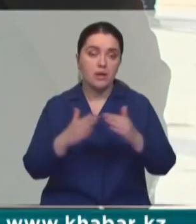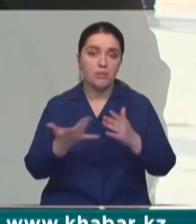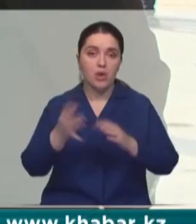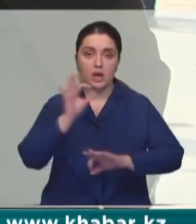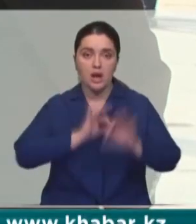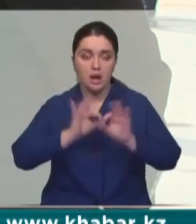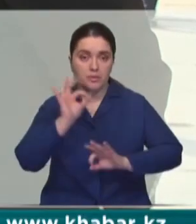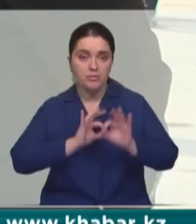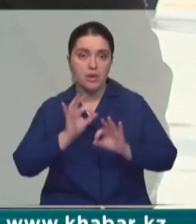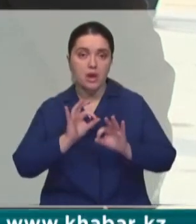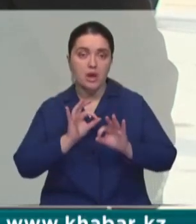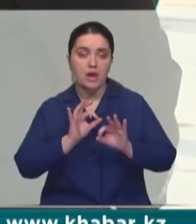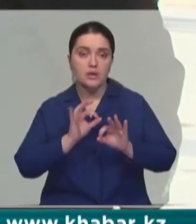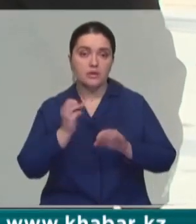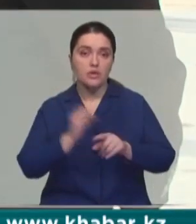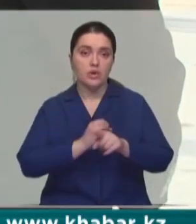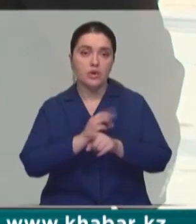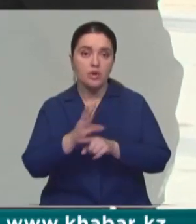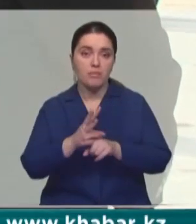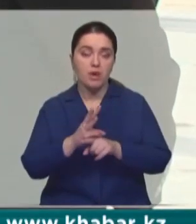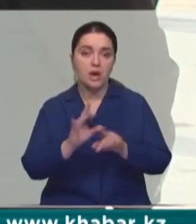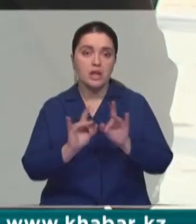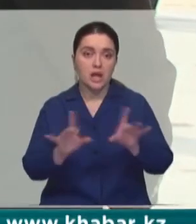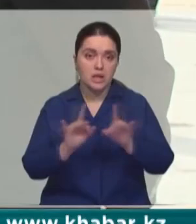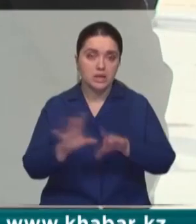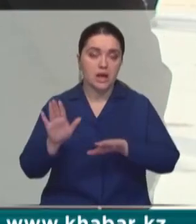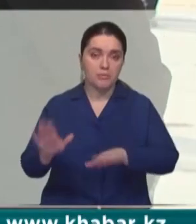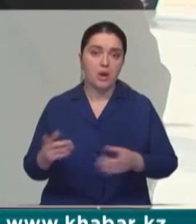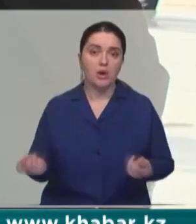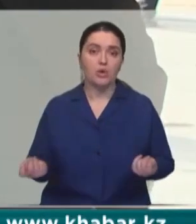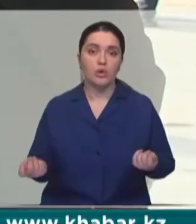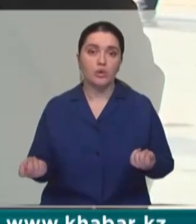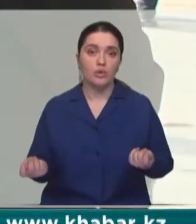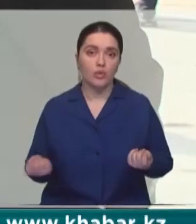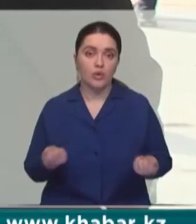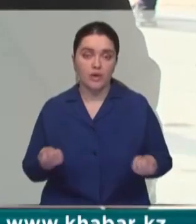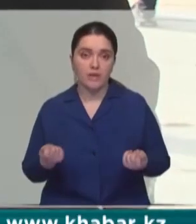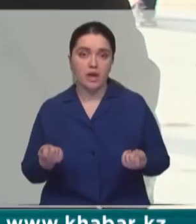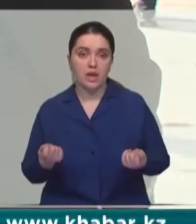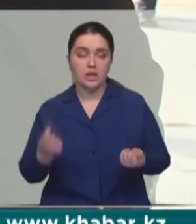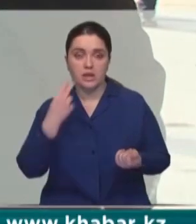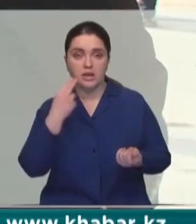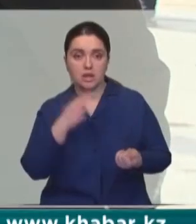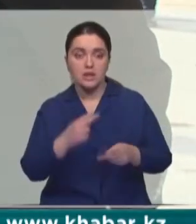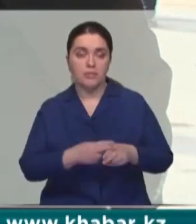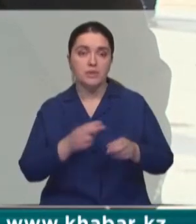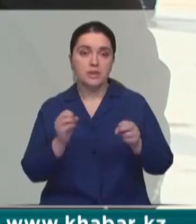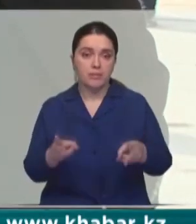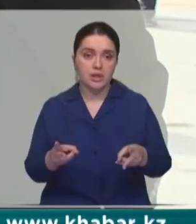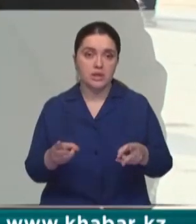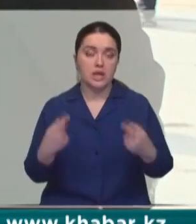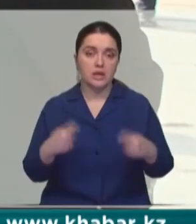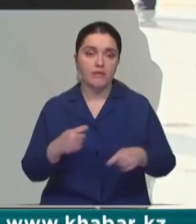медикаментами обеспечен регион, нам расскажет заместитель руководителя департамента контроля качества и безопасности товаров и